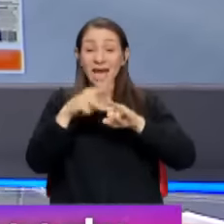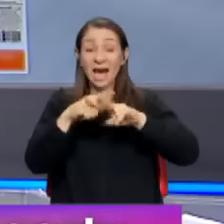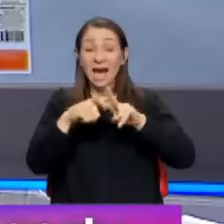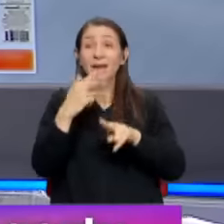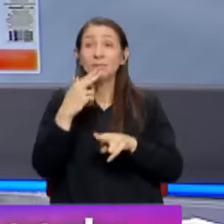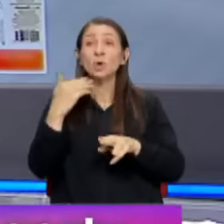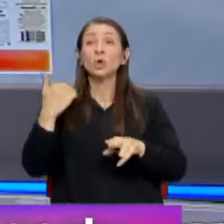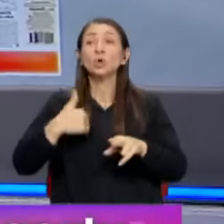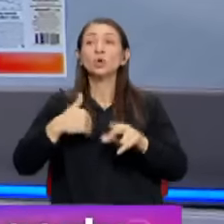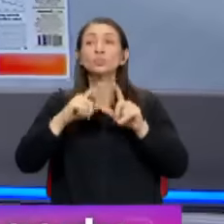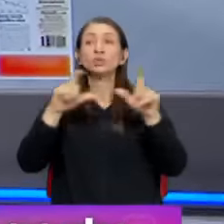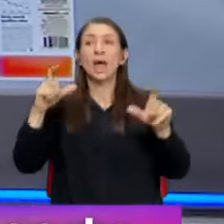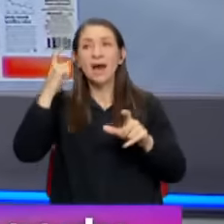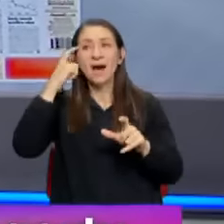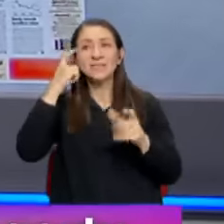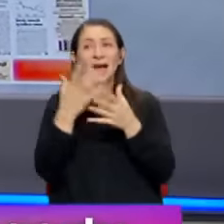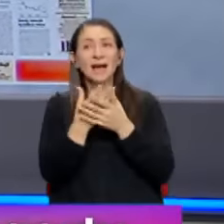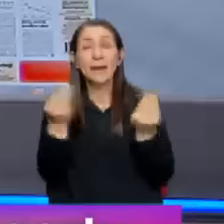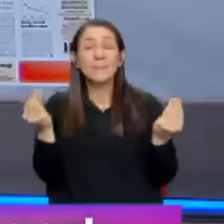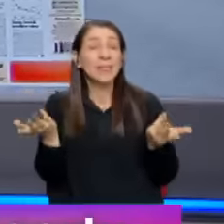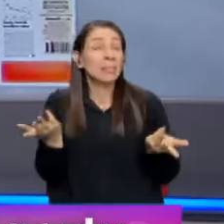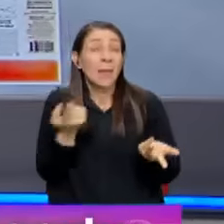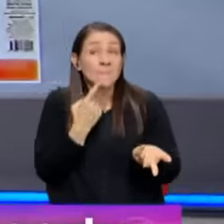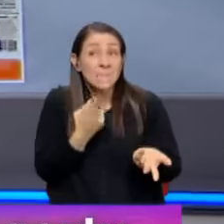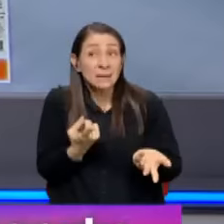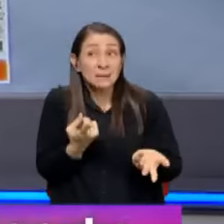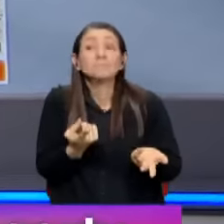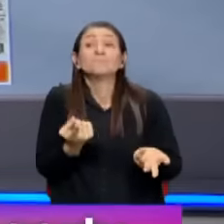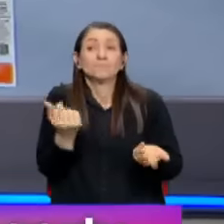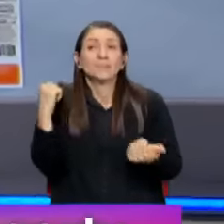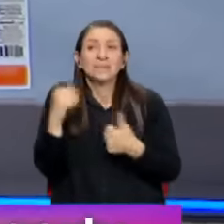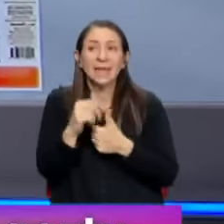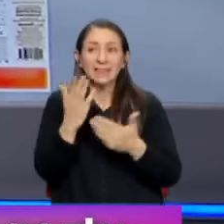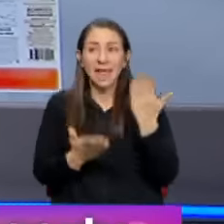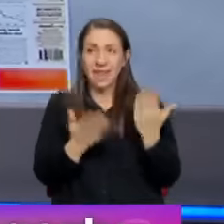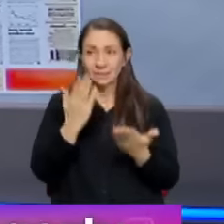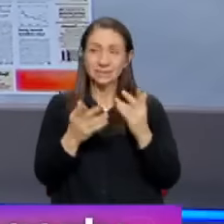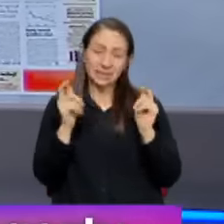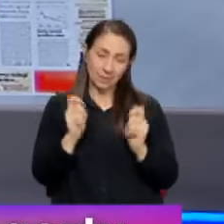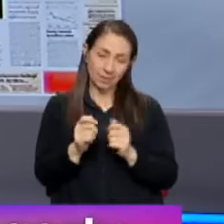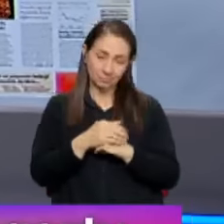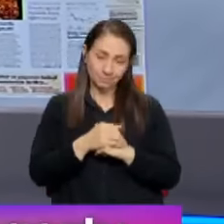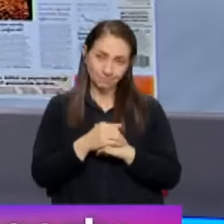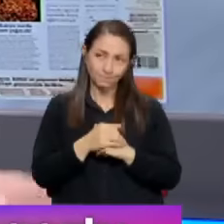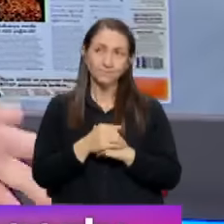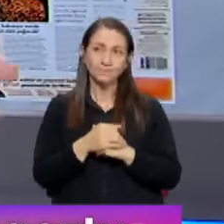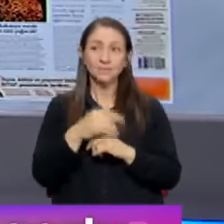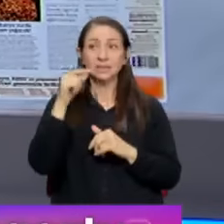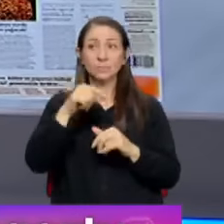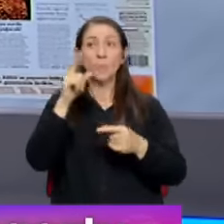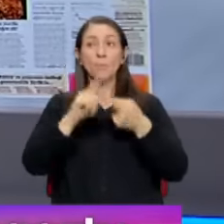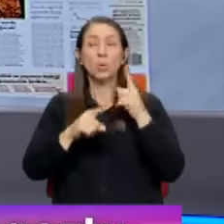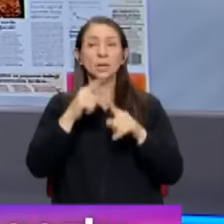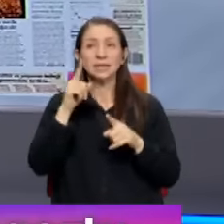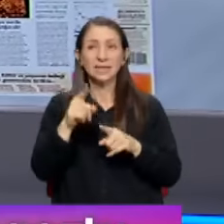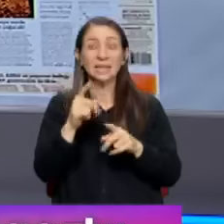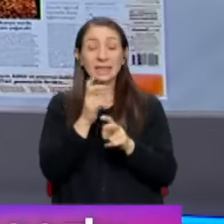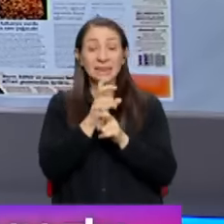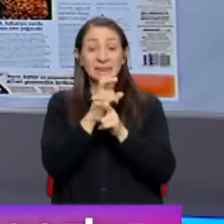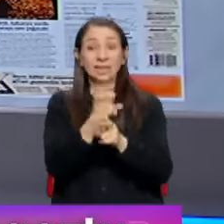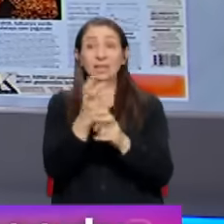bahsettiği kurumsal hafıza kaybı ne demek? Yine değerlendirmesini yapalım. Şimdi siyasette